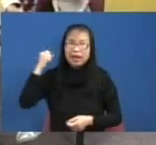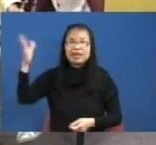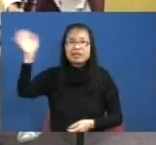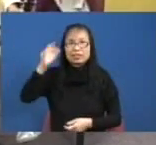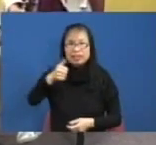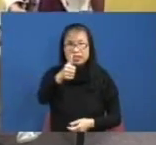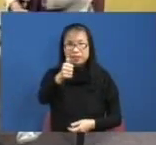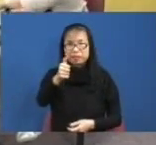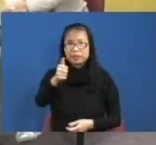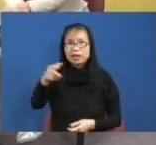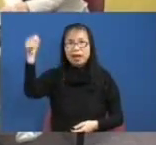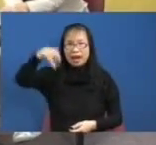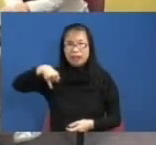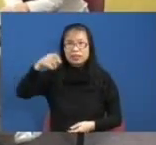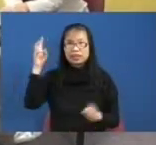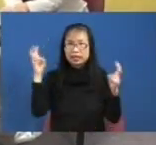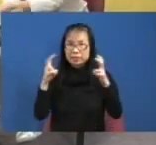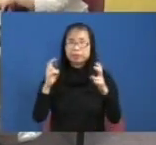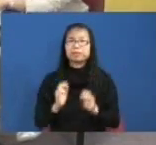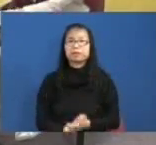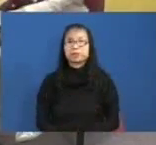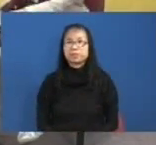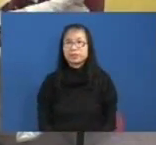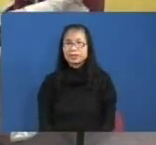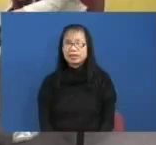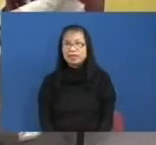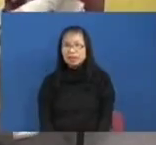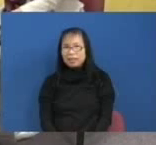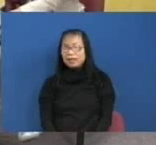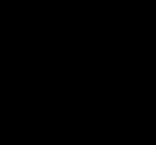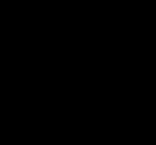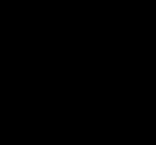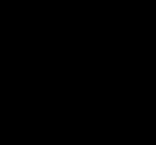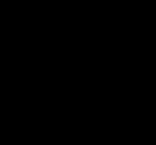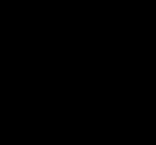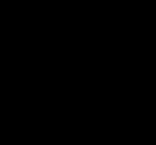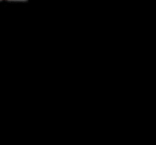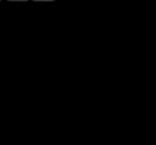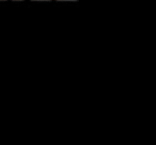大家啊，多謝，下個禮拜見。多謝，多謝，多謝 ，thank you，Simon。